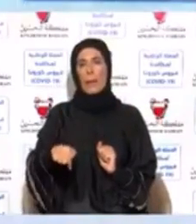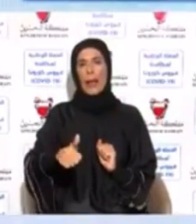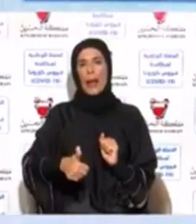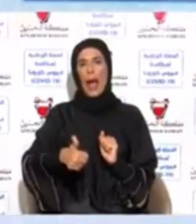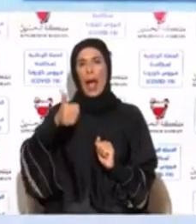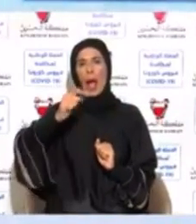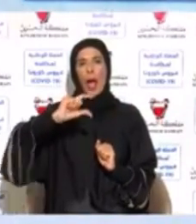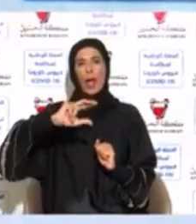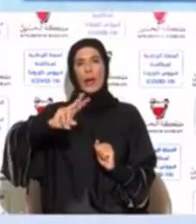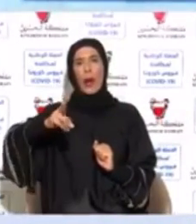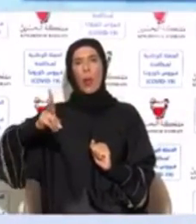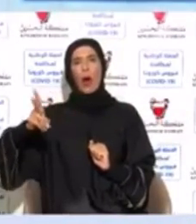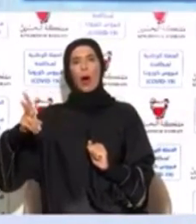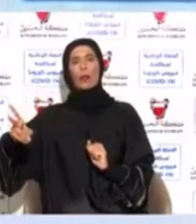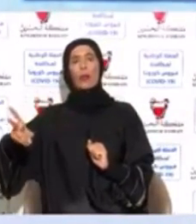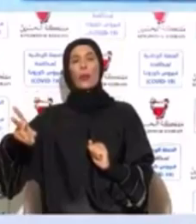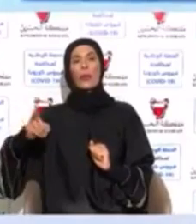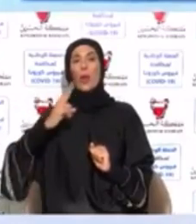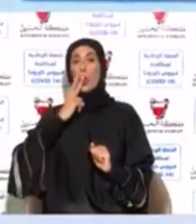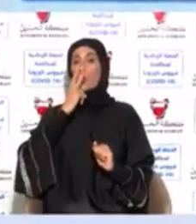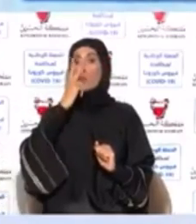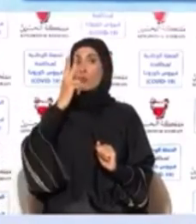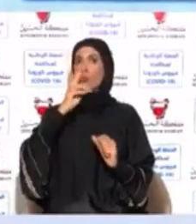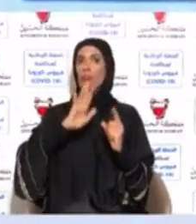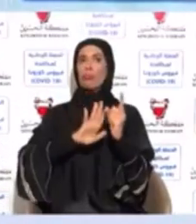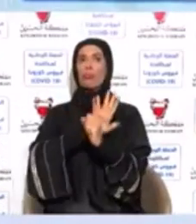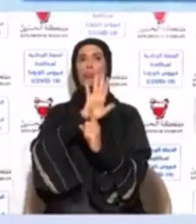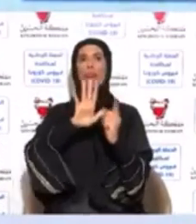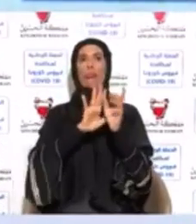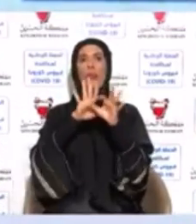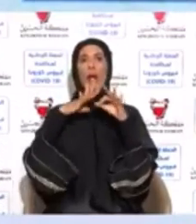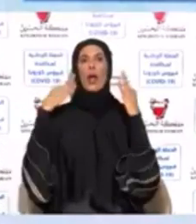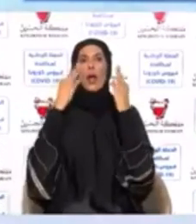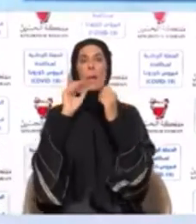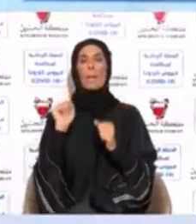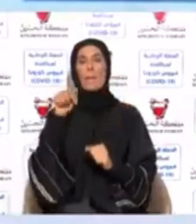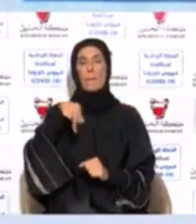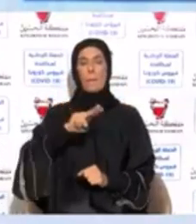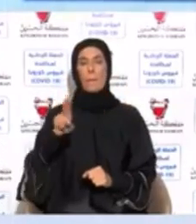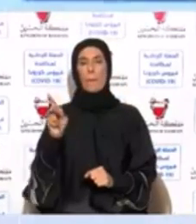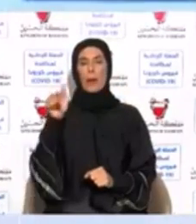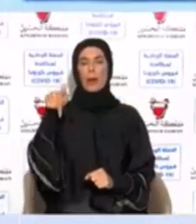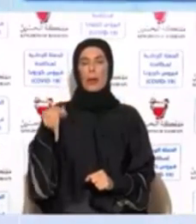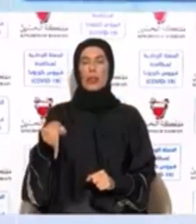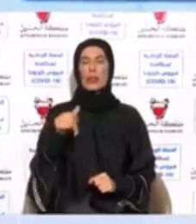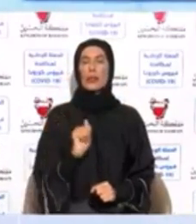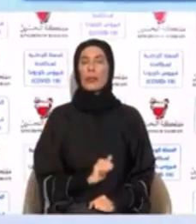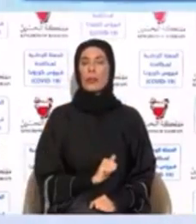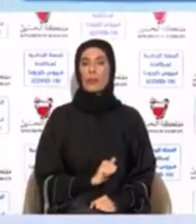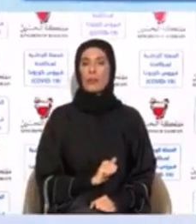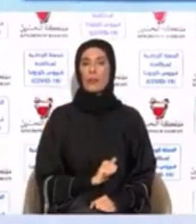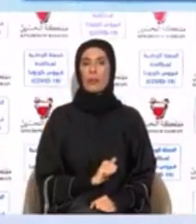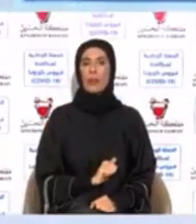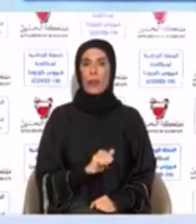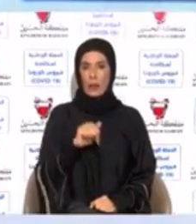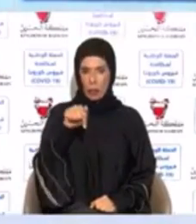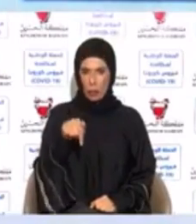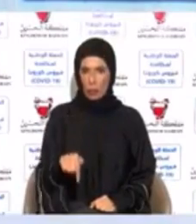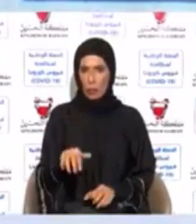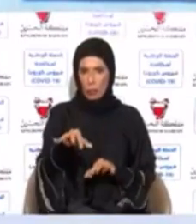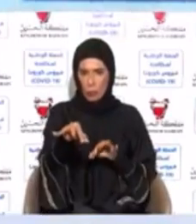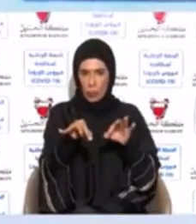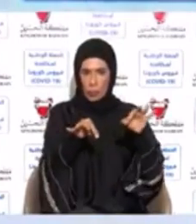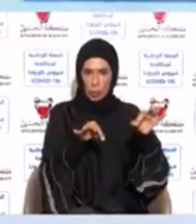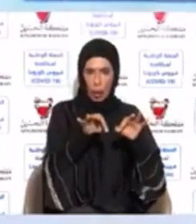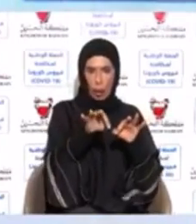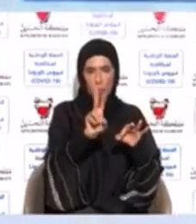يومية ونتأكد عامة منها ونشوف تأثيرها على المجتمع وعلى المواطنين وعلى المقيمين، وعلى أساسها طبعاً أكيد هناك بتكون في هناك تدابير